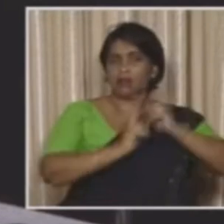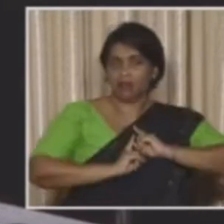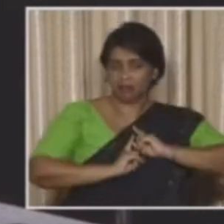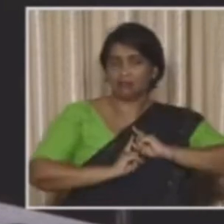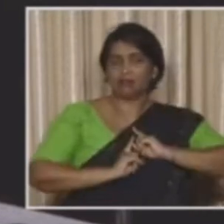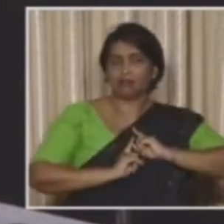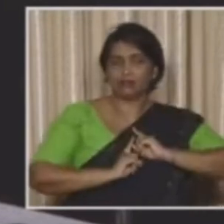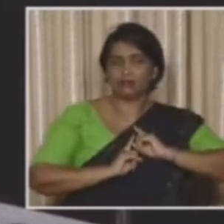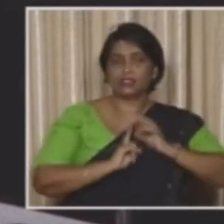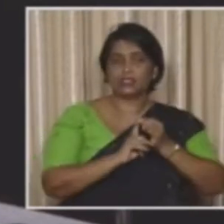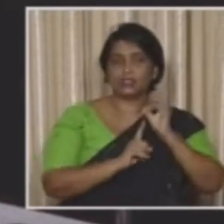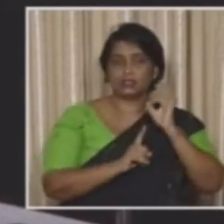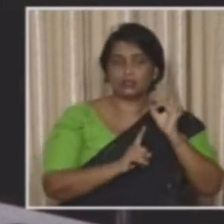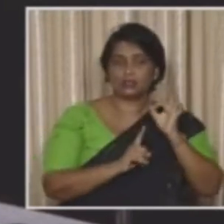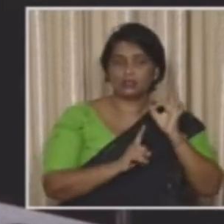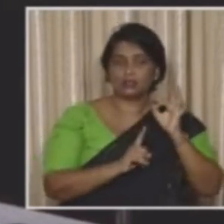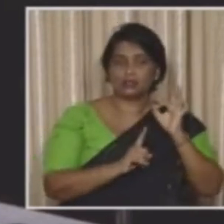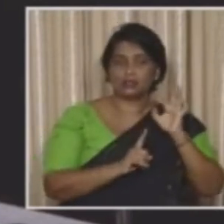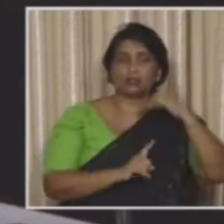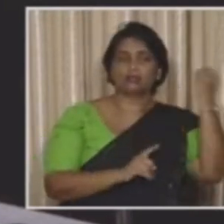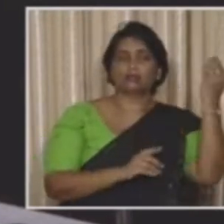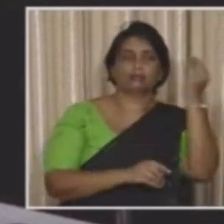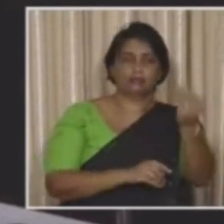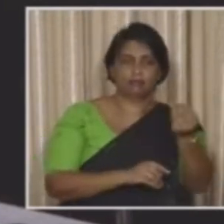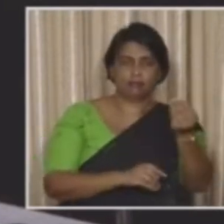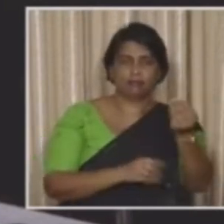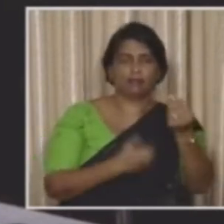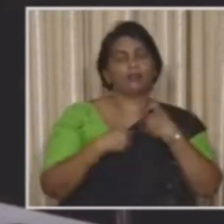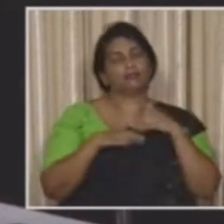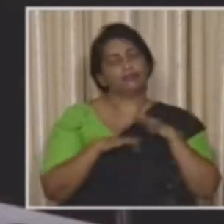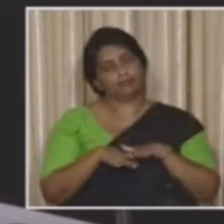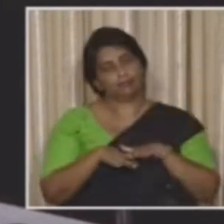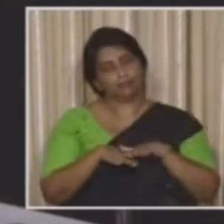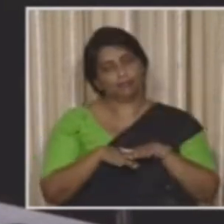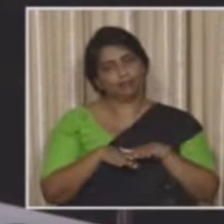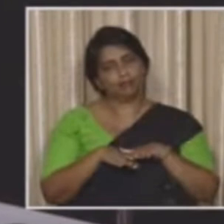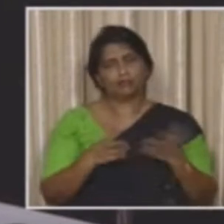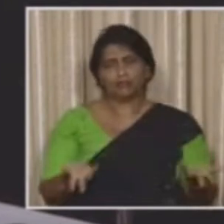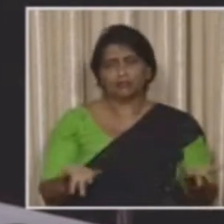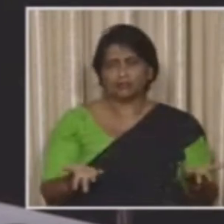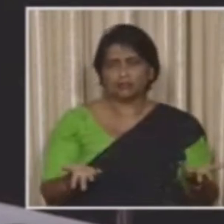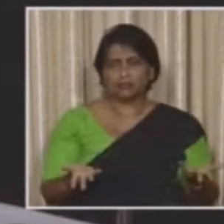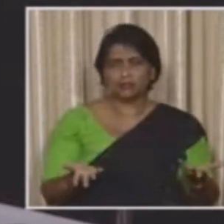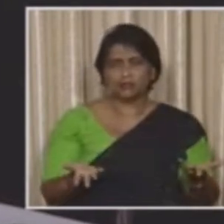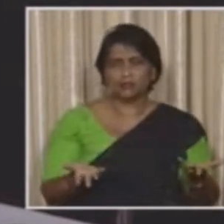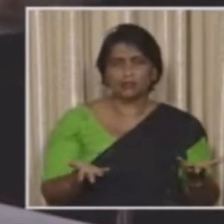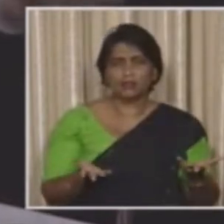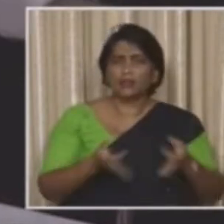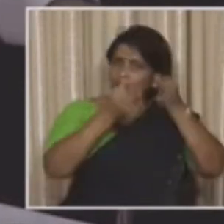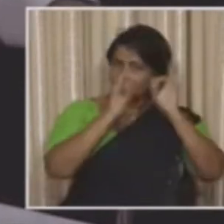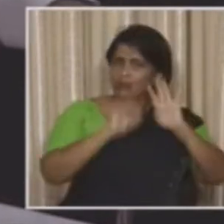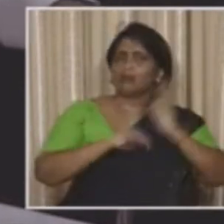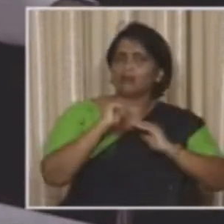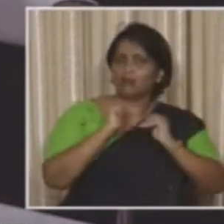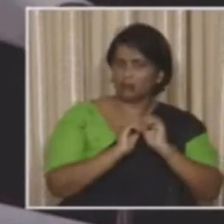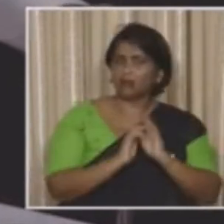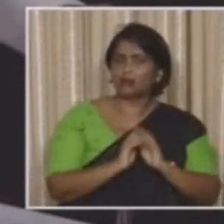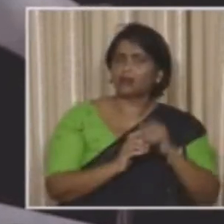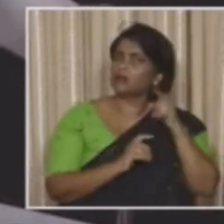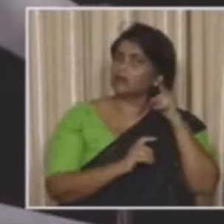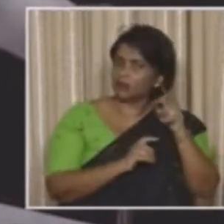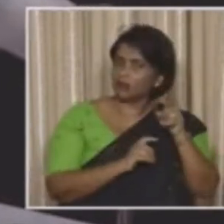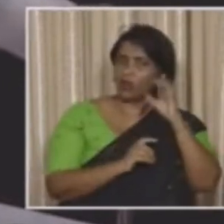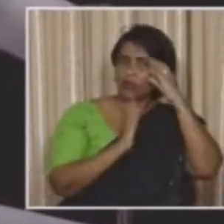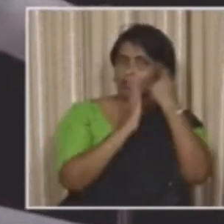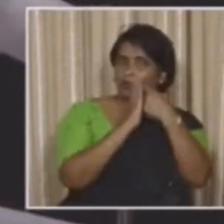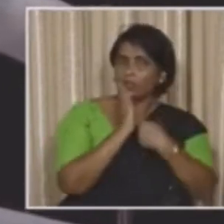තිබුණා. ජනාධිපතිතුමාගේ තුමට කතාව දුන්න නැවත අපි හිටියේ. මොකද්ද මේ වෙන්නේ? මොකක් හරි විධිමත්ව කරගන්න ඔබතුමා ගාව උදේ